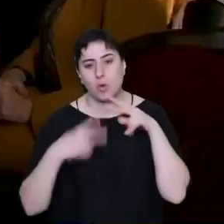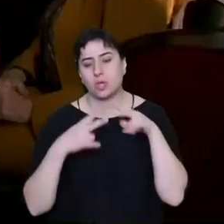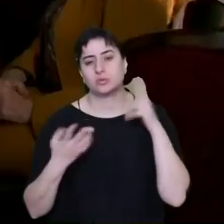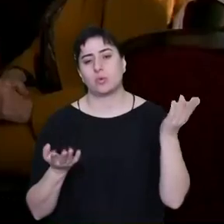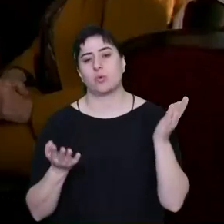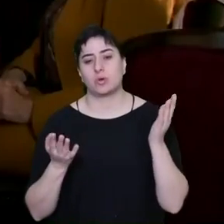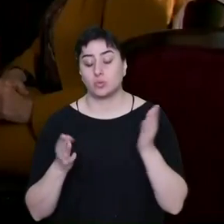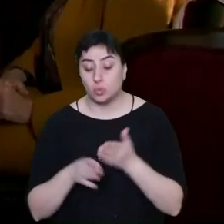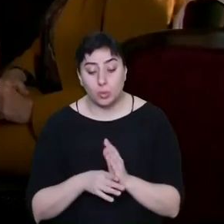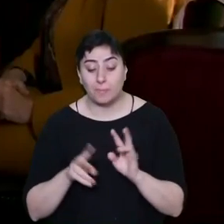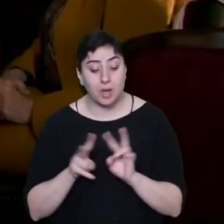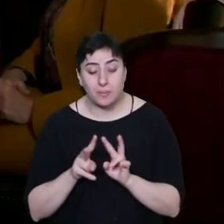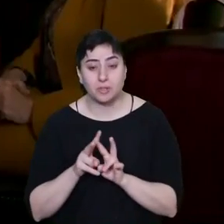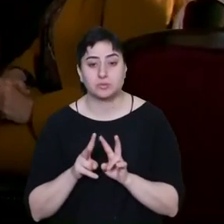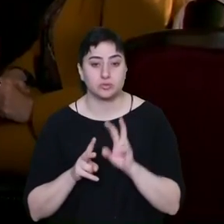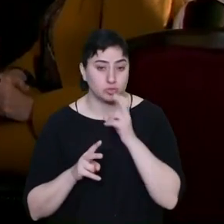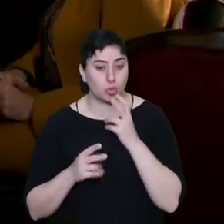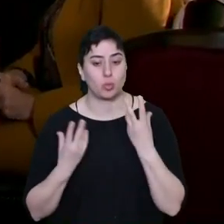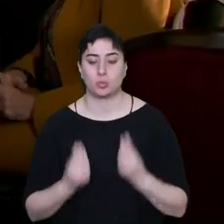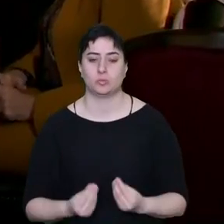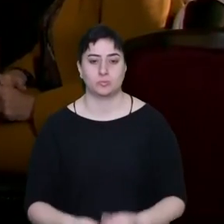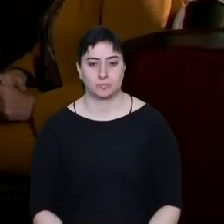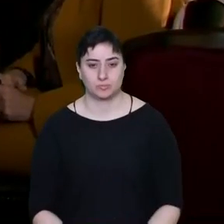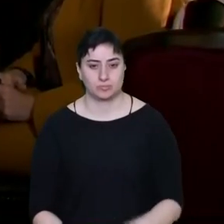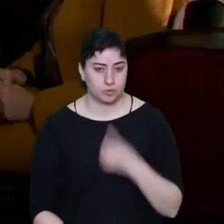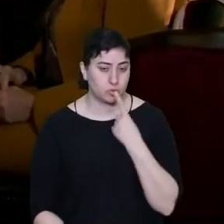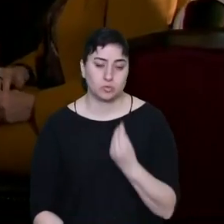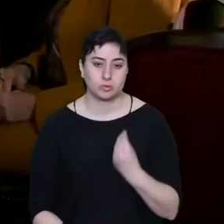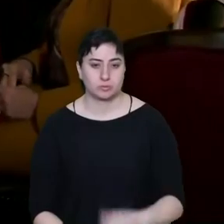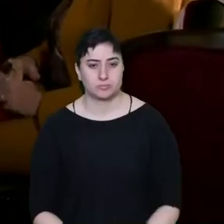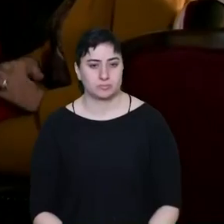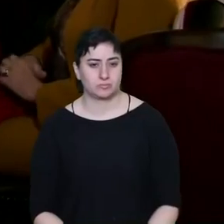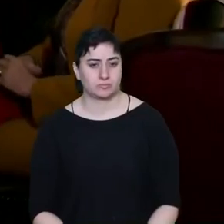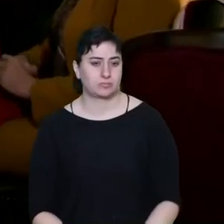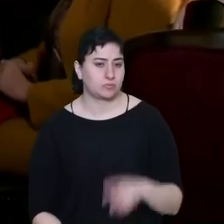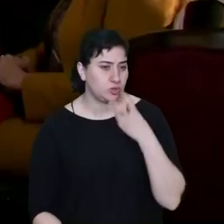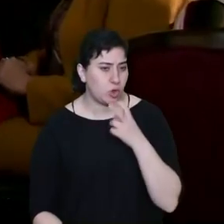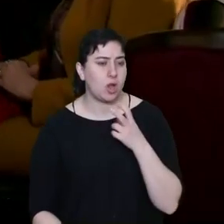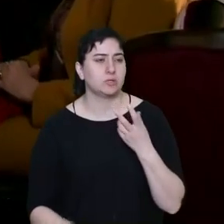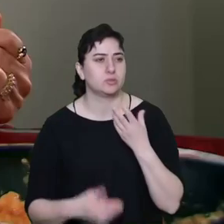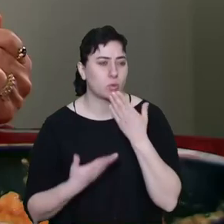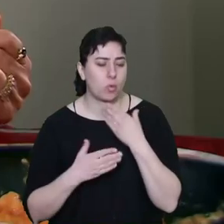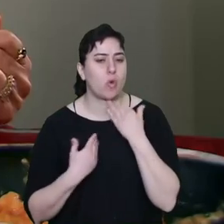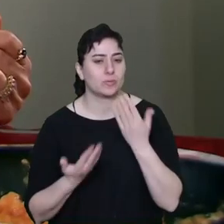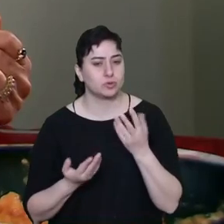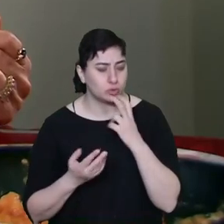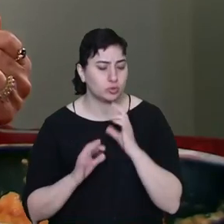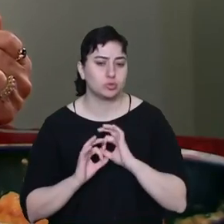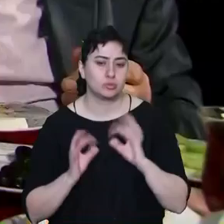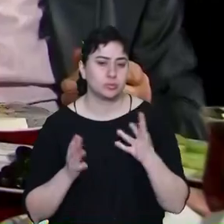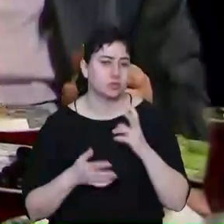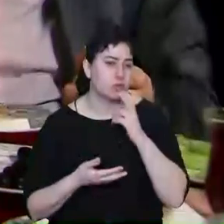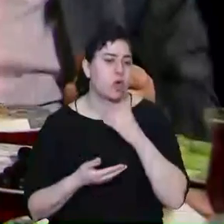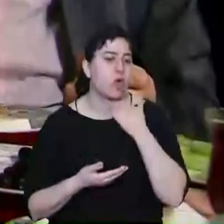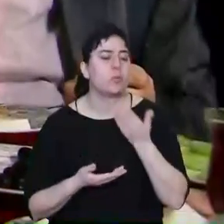Şevval. Esas menemen soğanlı olur. Çok güzel olmuş, çok. Tabii ya, soğansız menemen ne olur ya? Soğansız olursa